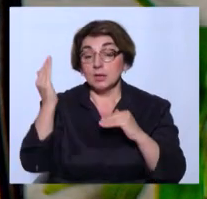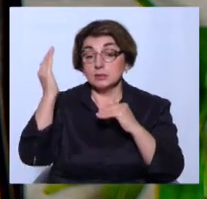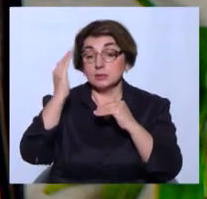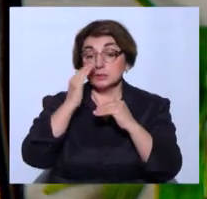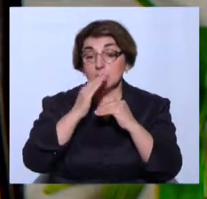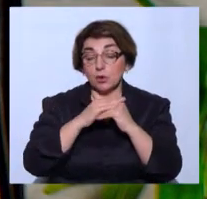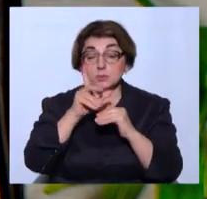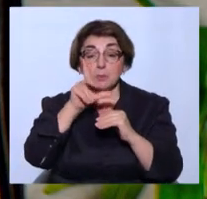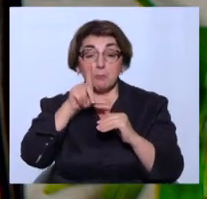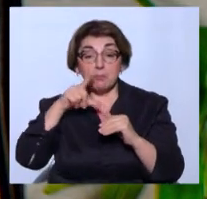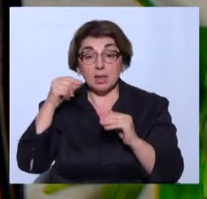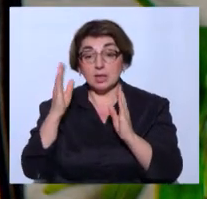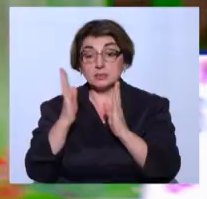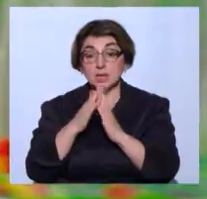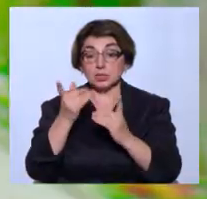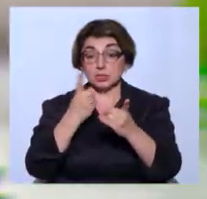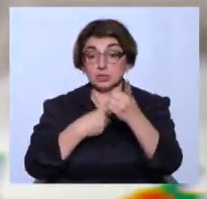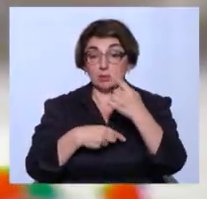საღამოს მელა სახლში დაბრუნდა.